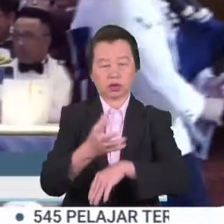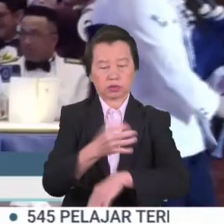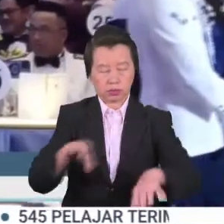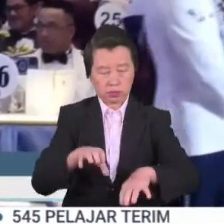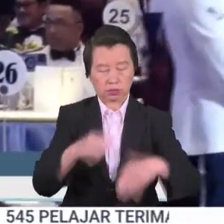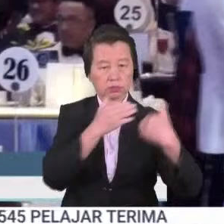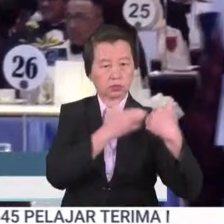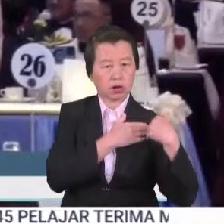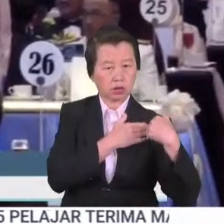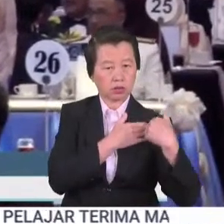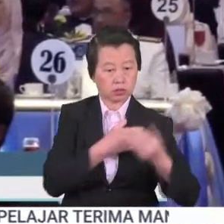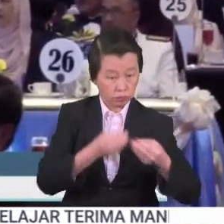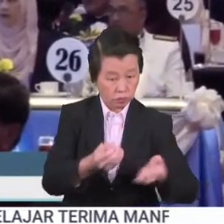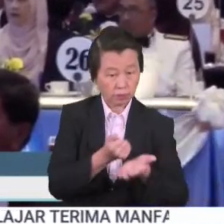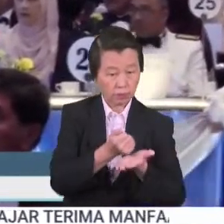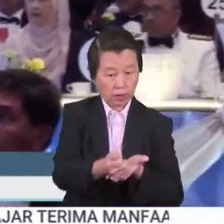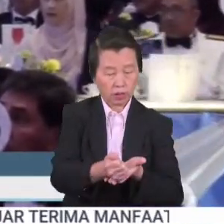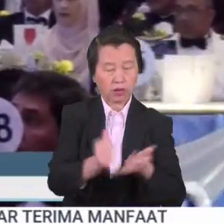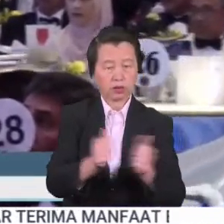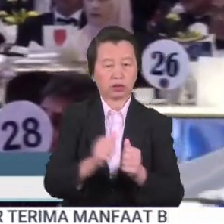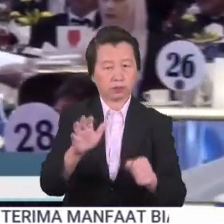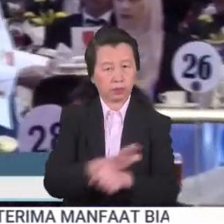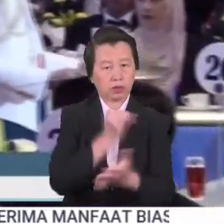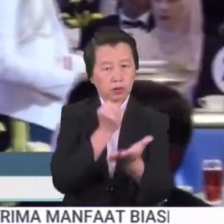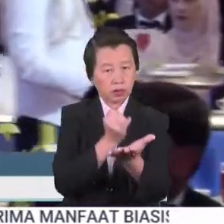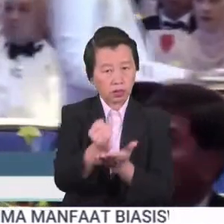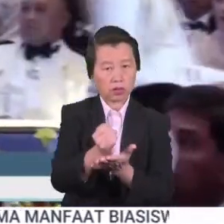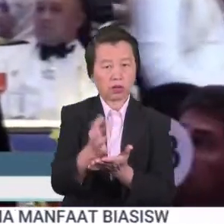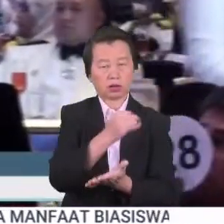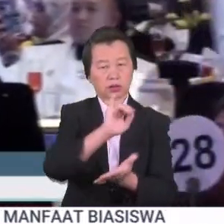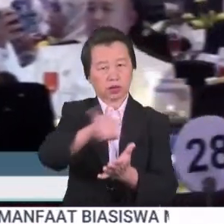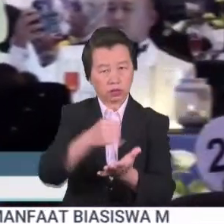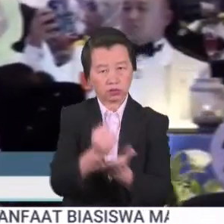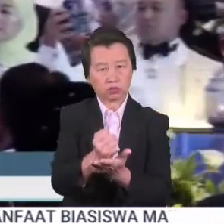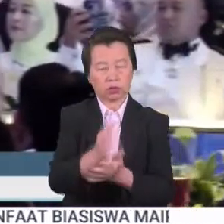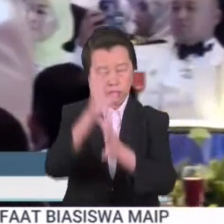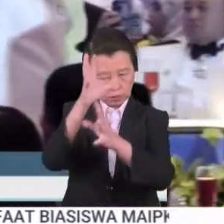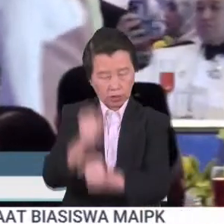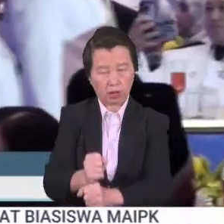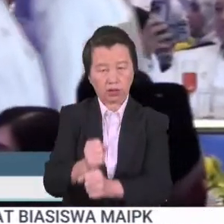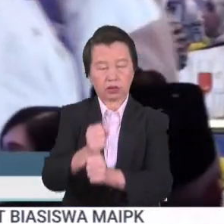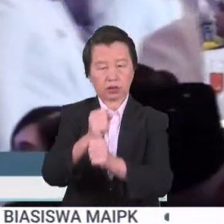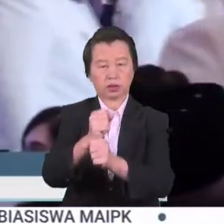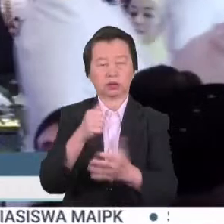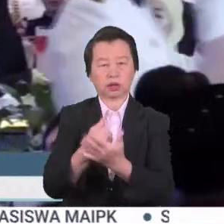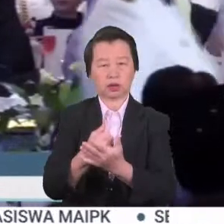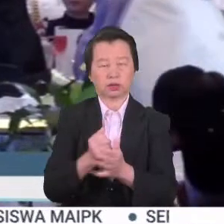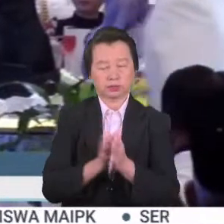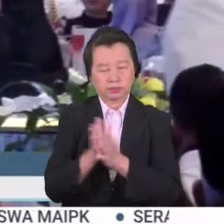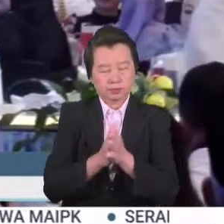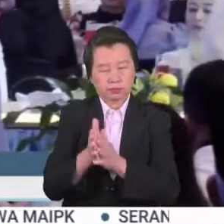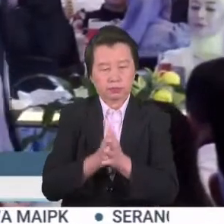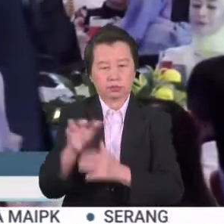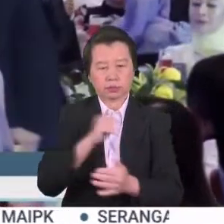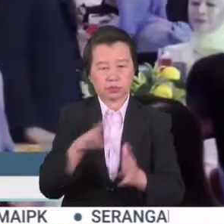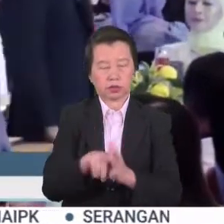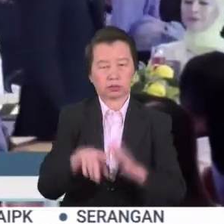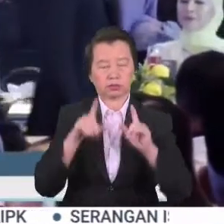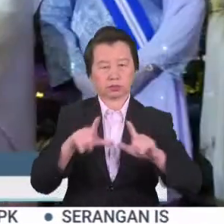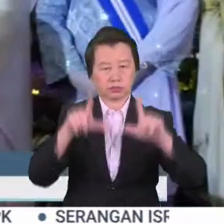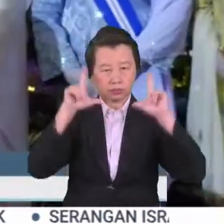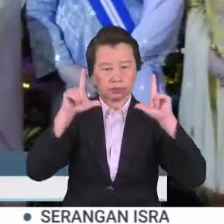tanggungjawab yang diamanahkan dengan penuh ikhlas dan jujur taat dan setia berdedikasi dan